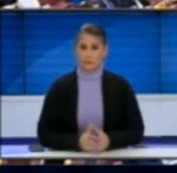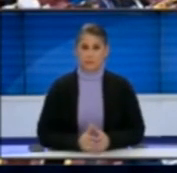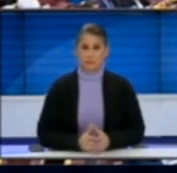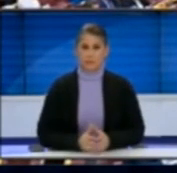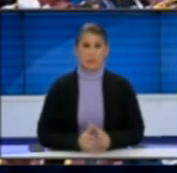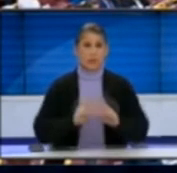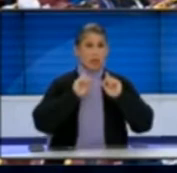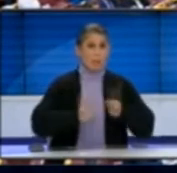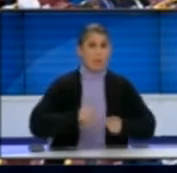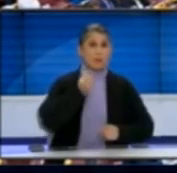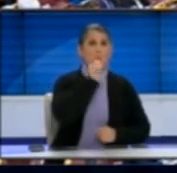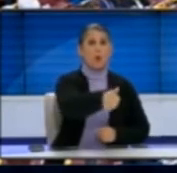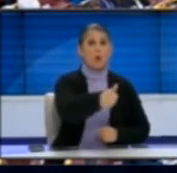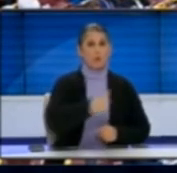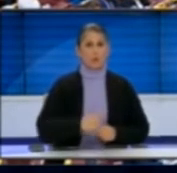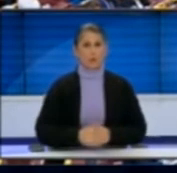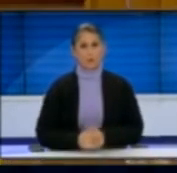να αποφασίζετε από μόνο σας.